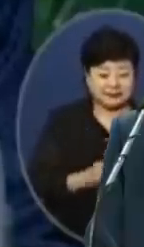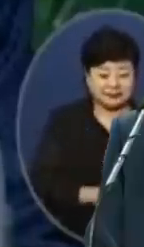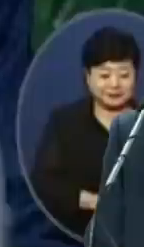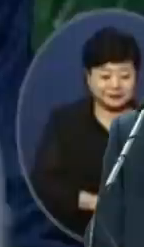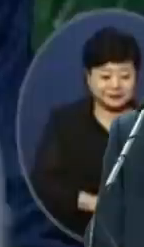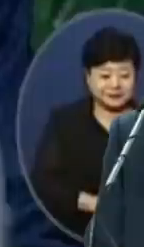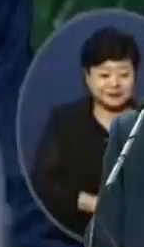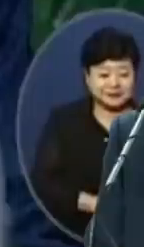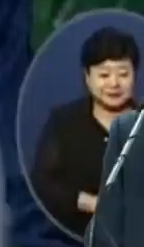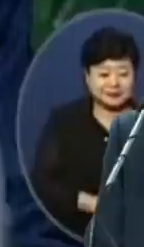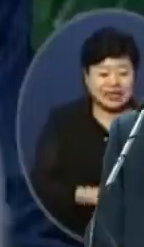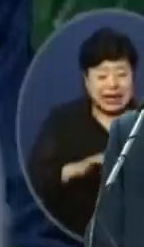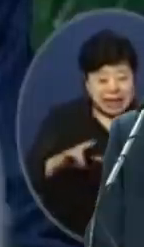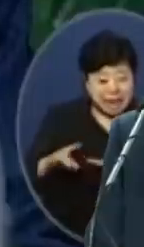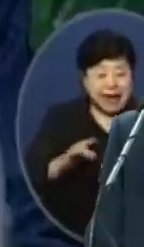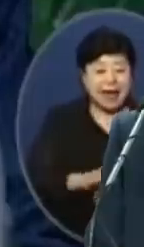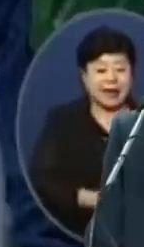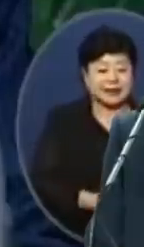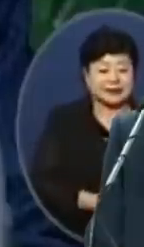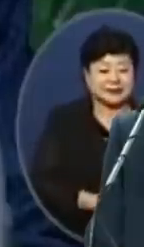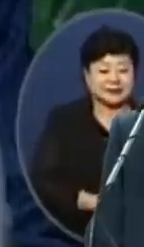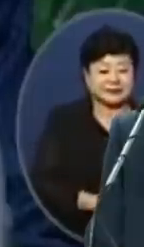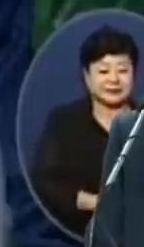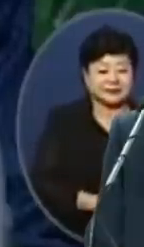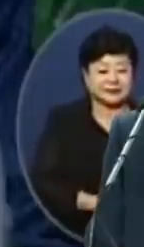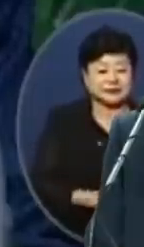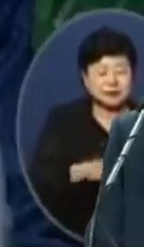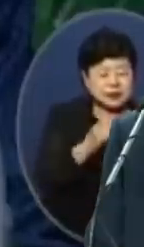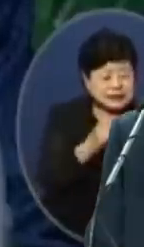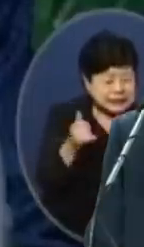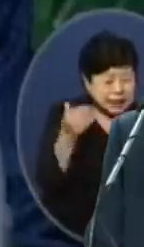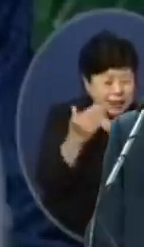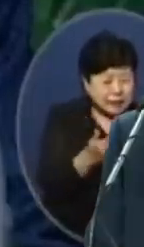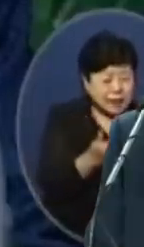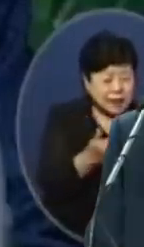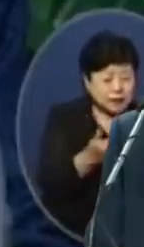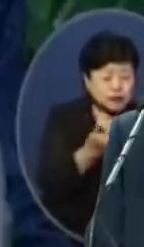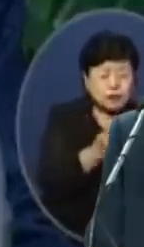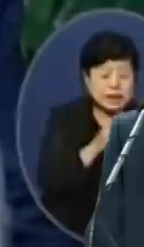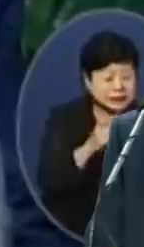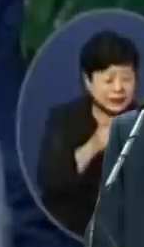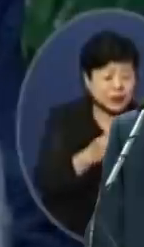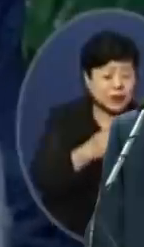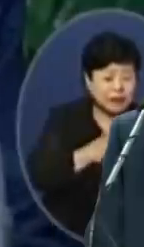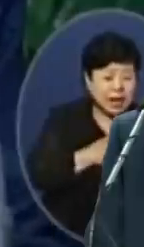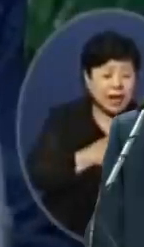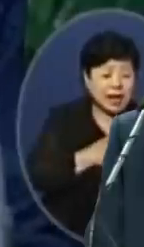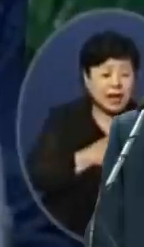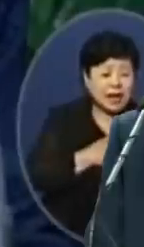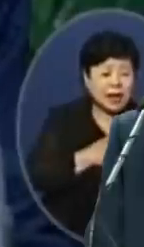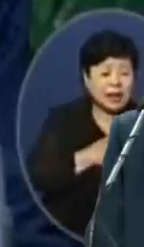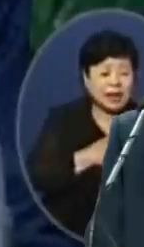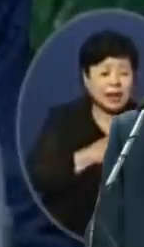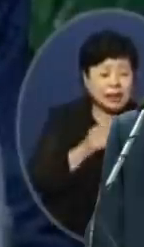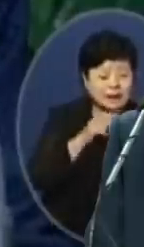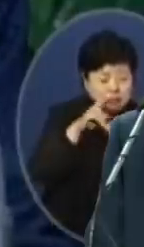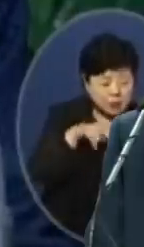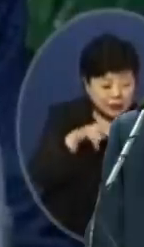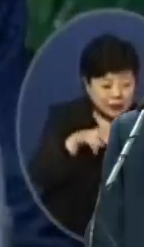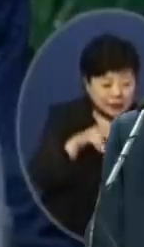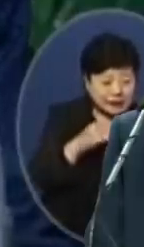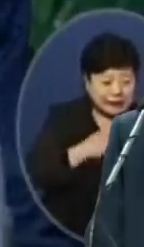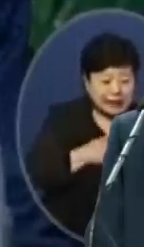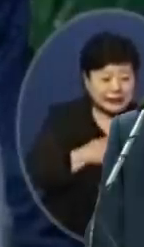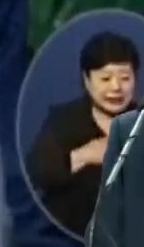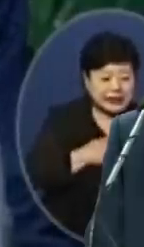않습니다. 레마는 모든 사람에게 주는 말씀이 아니라 내가 성경을 읽을 때 성령께서